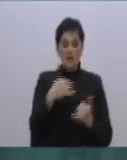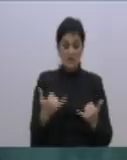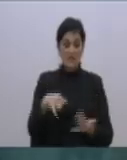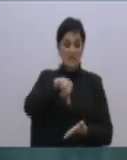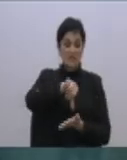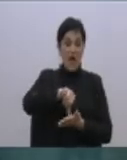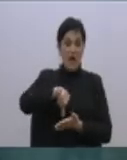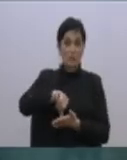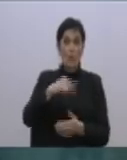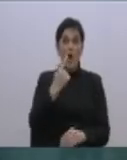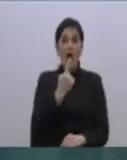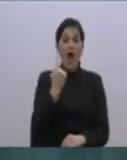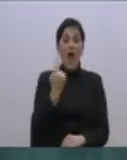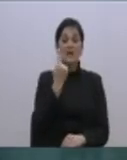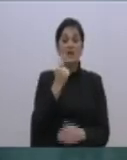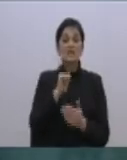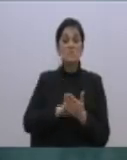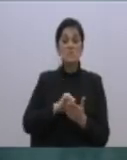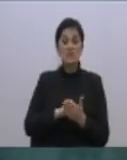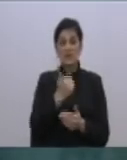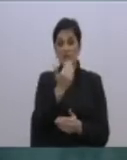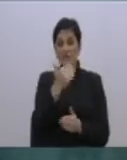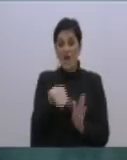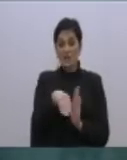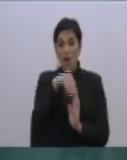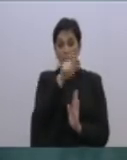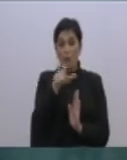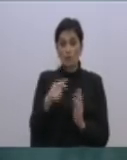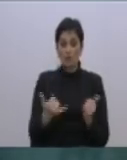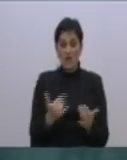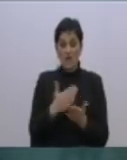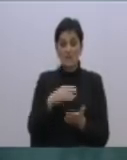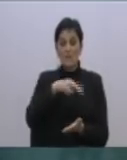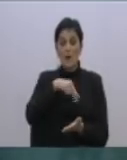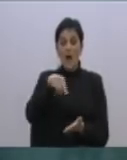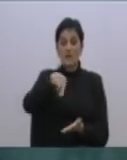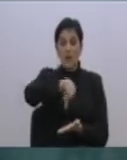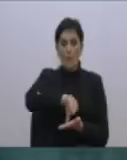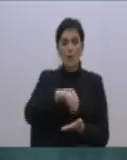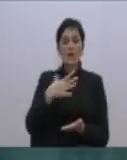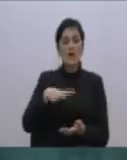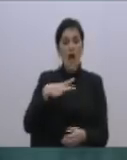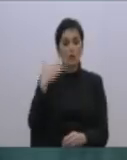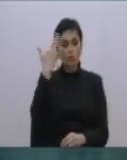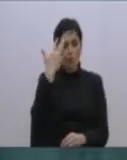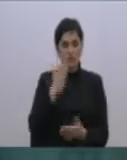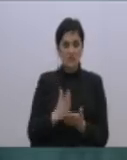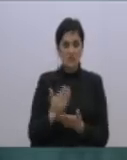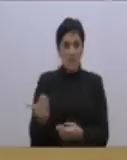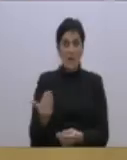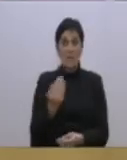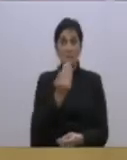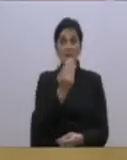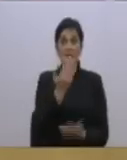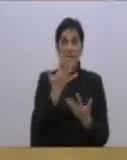წარმოდგენილი ერთადერთი მიზეზი რატომაც თქვენი ამომრჩეველი დღეს არის წარმოდგენილი ამ პარლამენტში არის ქართული ოცნება თქვენი